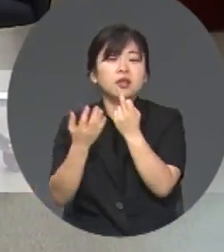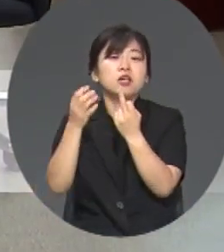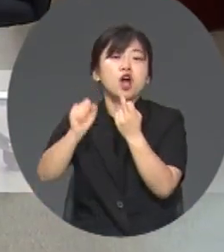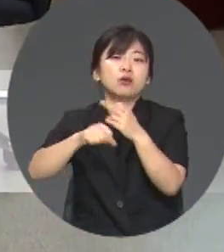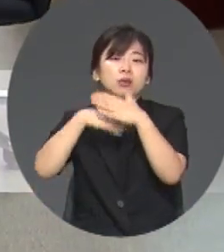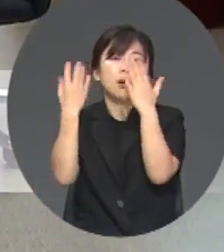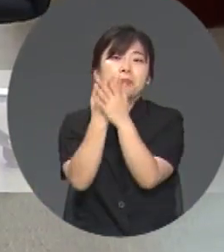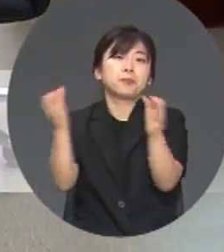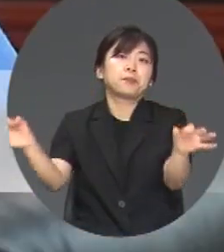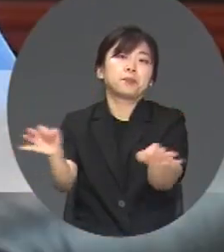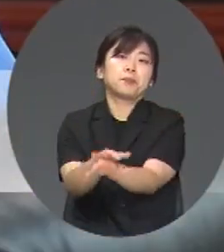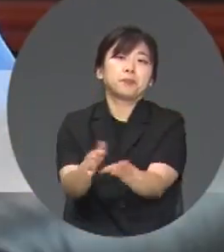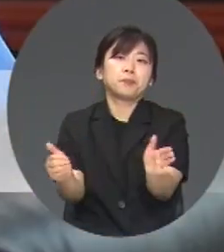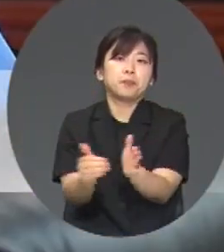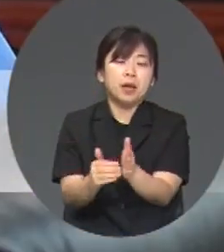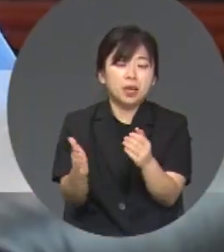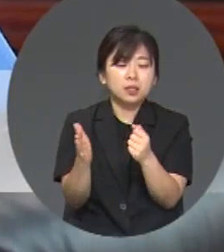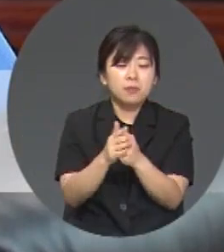삭감함으로써